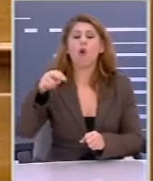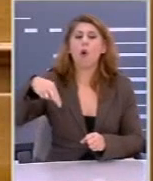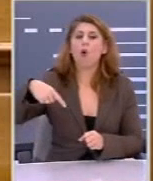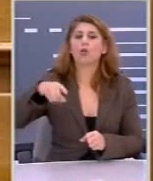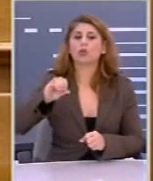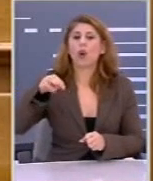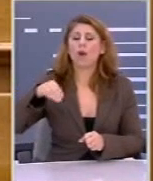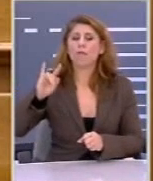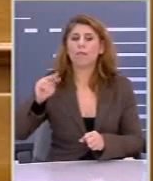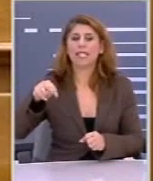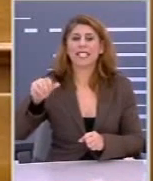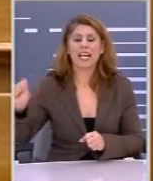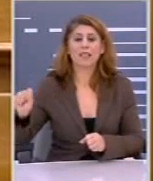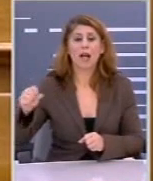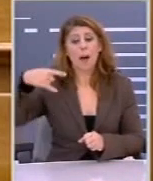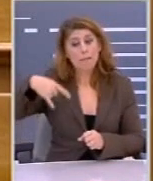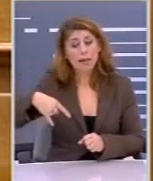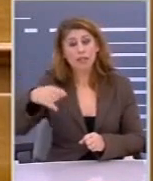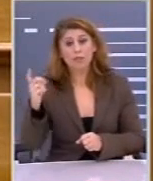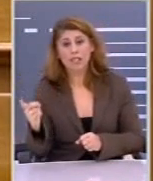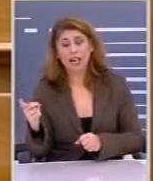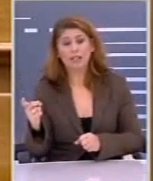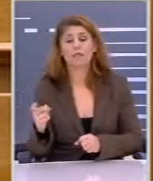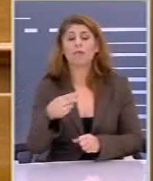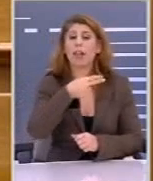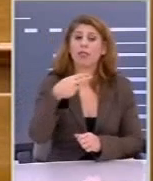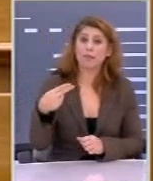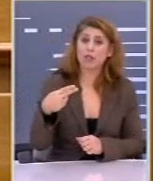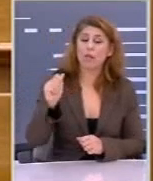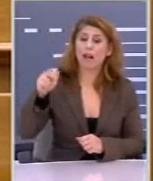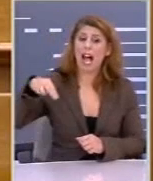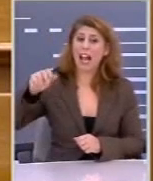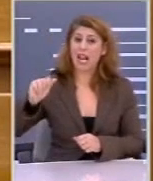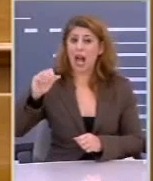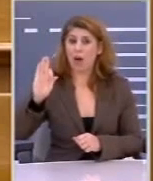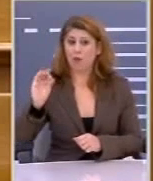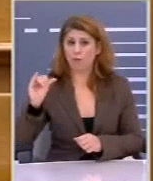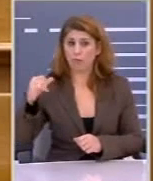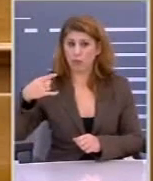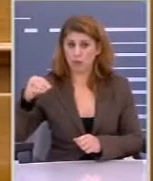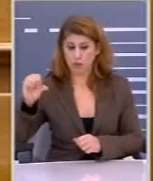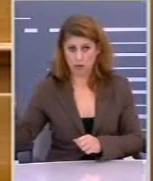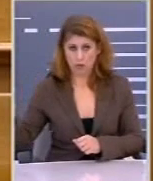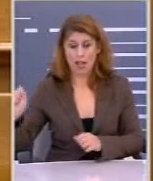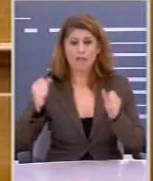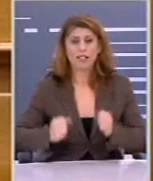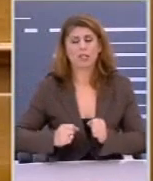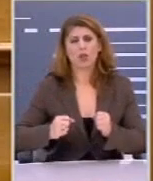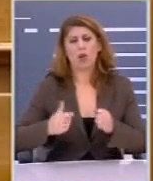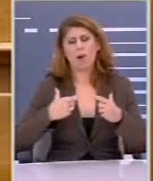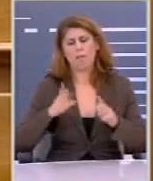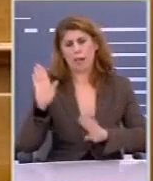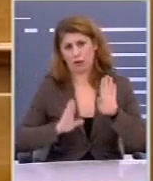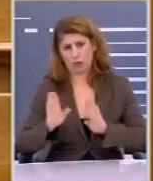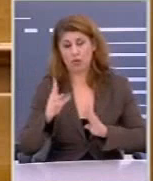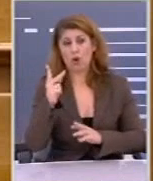Ο Παναγιώτης Ψυχάρης, ιός του Σταύρου. Ο Θεμιστοκλής Αλαφούζος, αδερφός του κυρίου Γιάννη Αλαφούζου, βασικός μέτοχος εταιρείας Καθημερινή. Ο